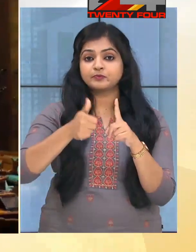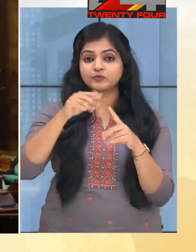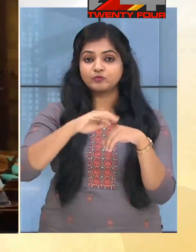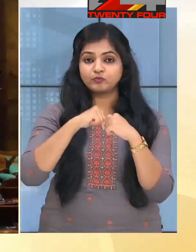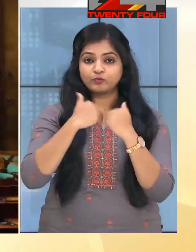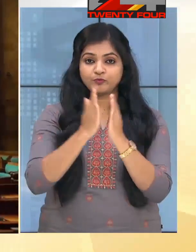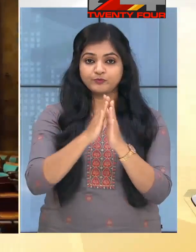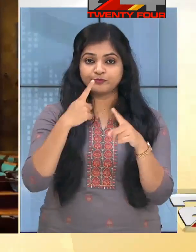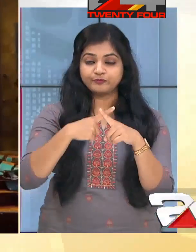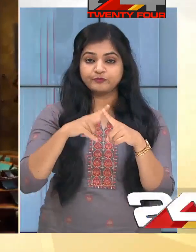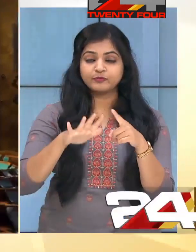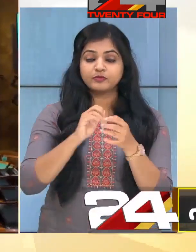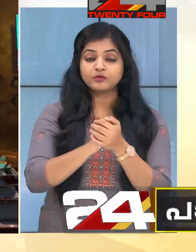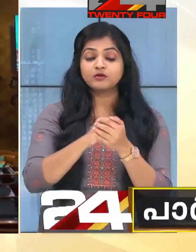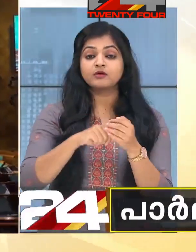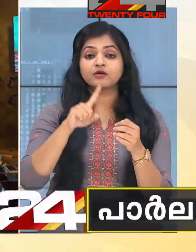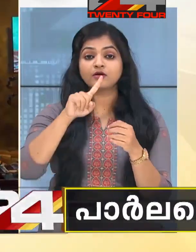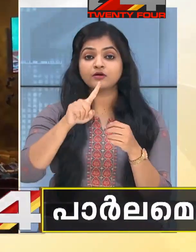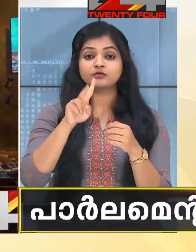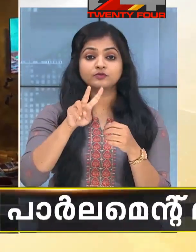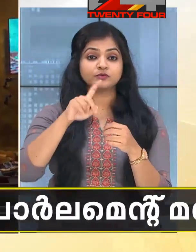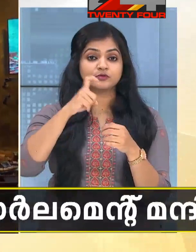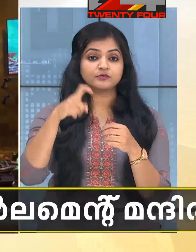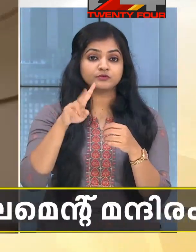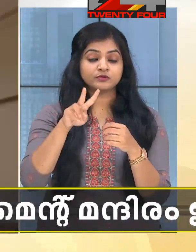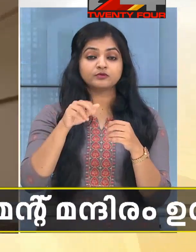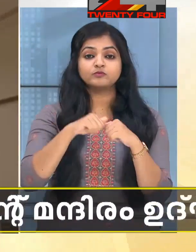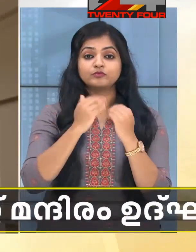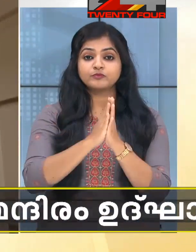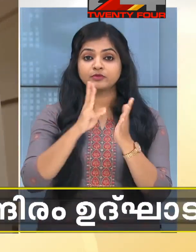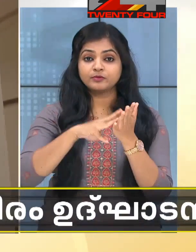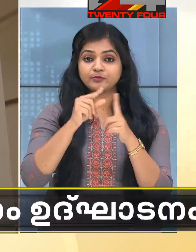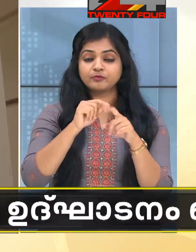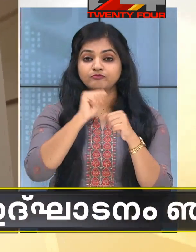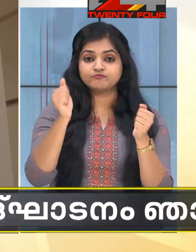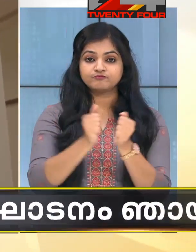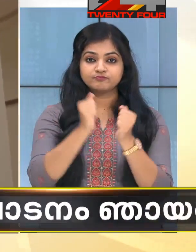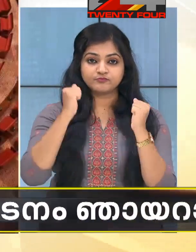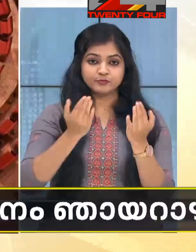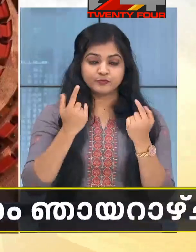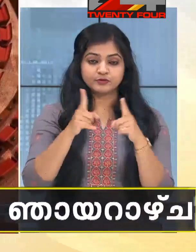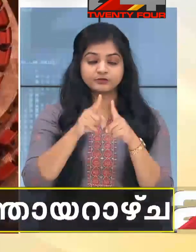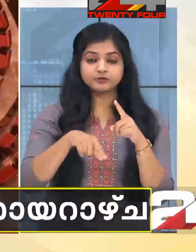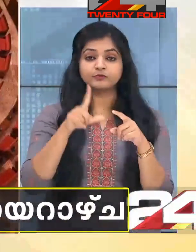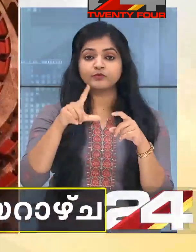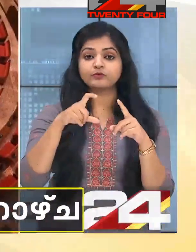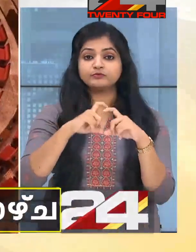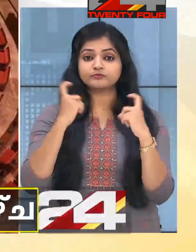ഇത്ര 1722 MP മാർക്ക് ഒരുമിച്ചിരിക്കാനുള്ള സൗകര്യമാണ് ലോക്സഭയിൽ മാത്രം ഒരുക്കിയിട്ടുള്ളത്.